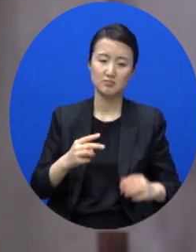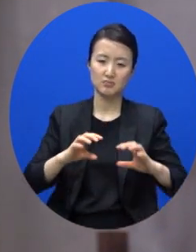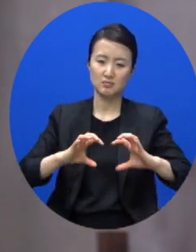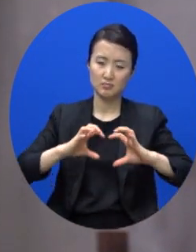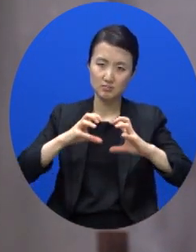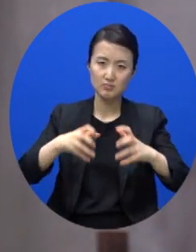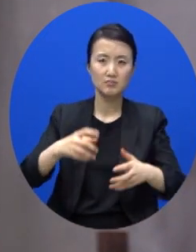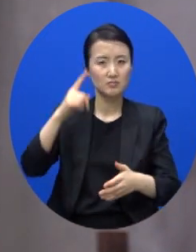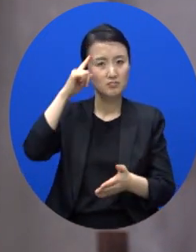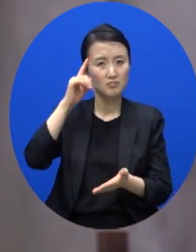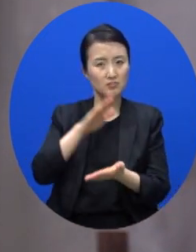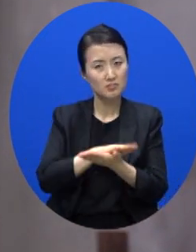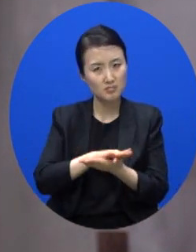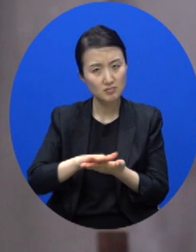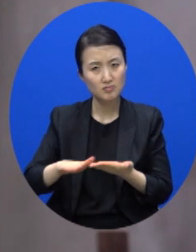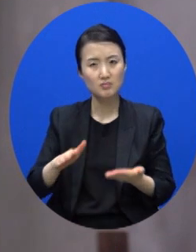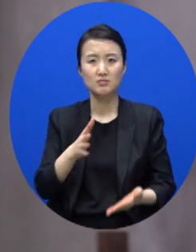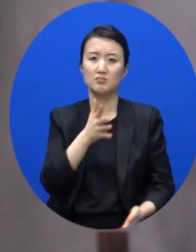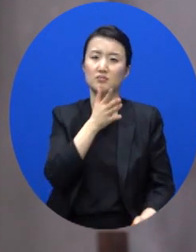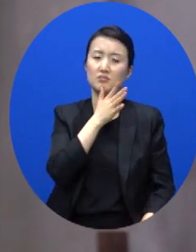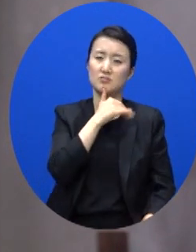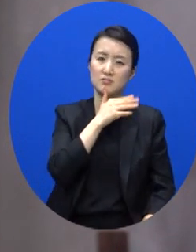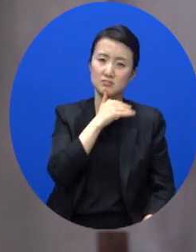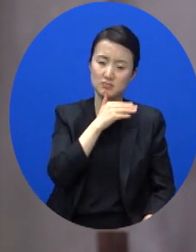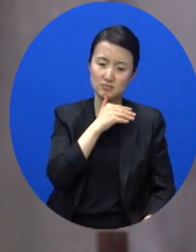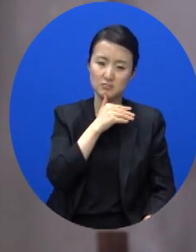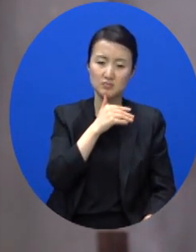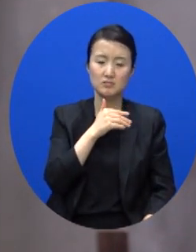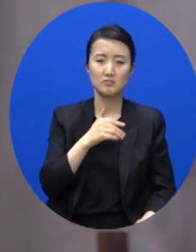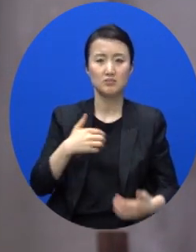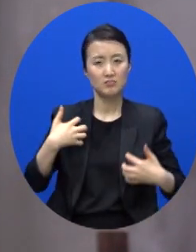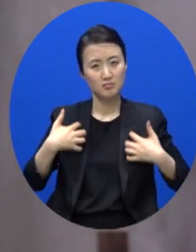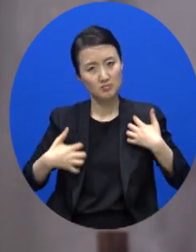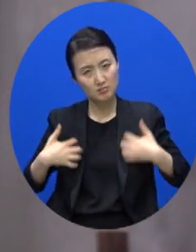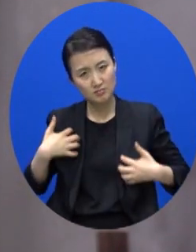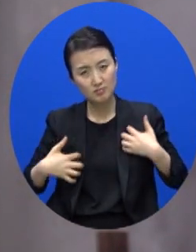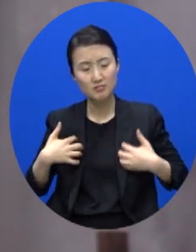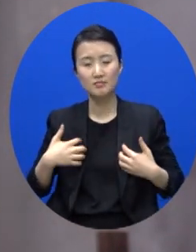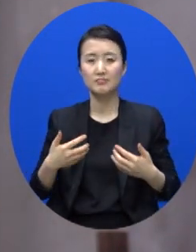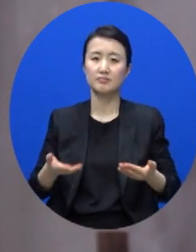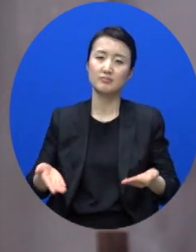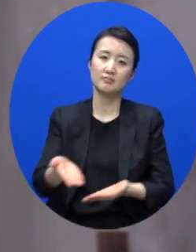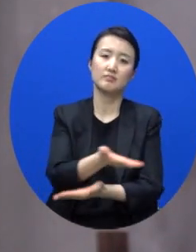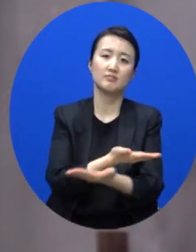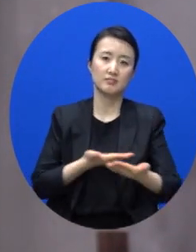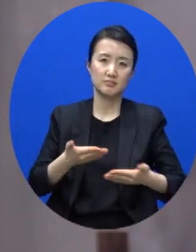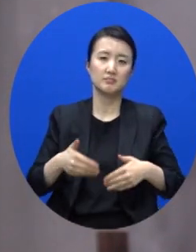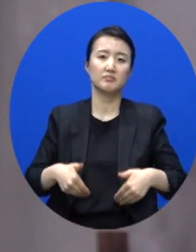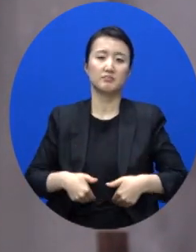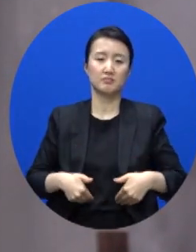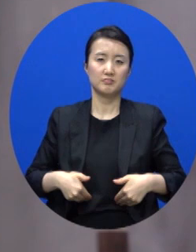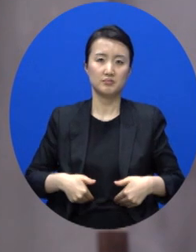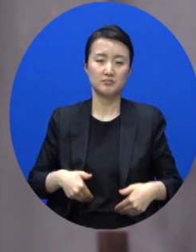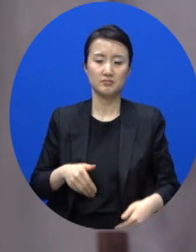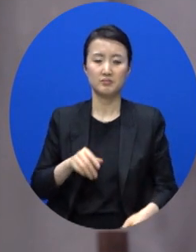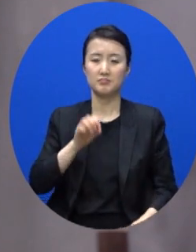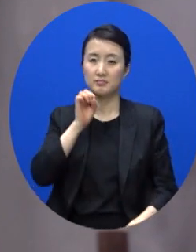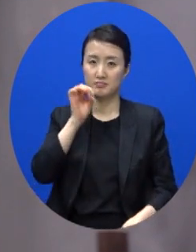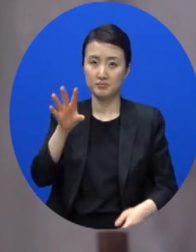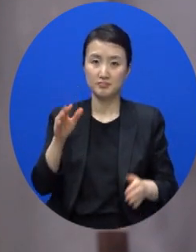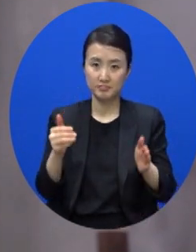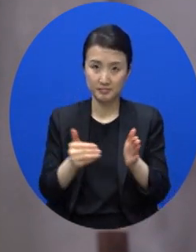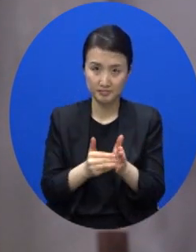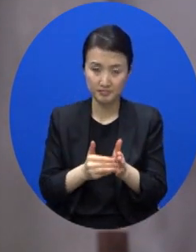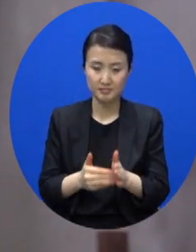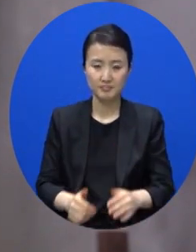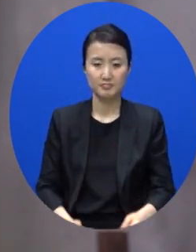세계의 평화를 위하는 그런 축제로서 해야 된다. 이래서 이제